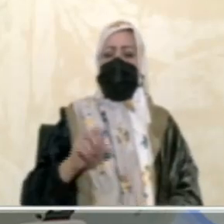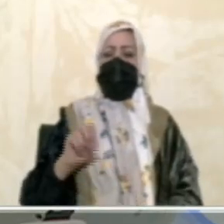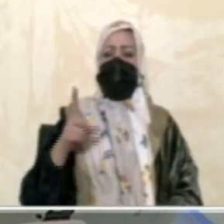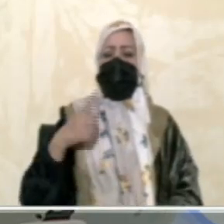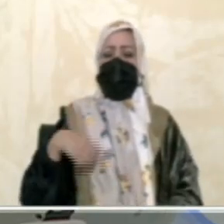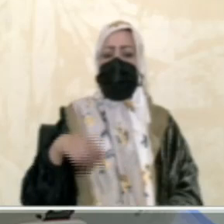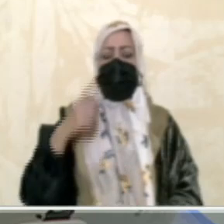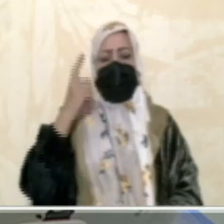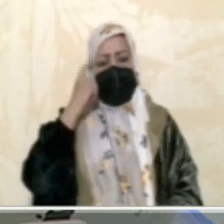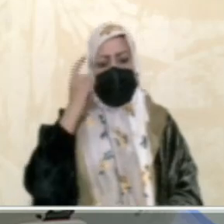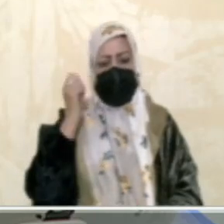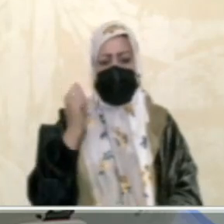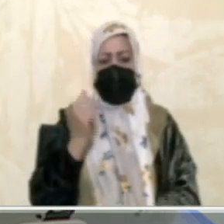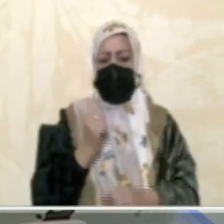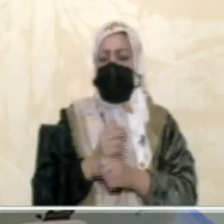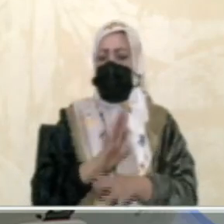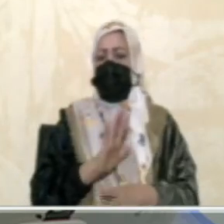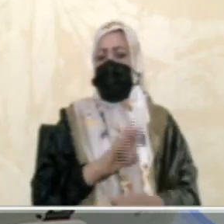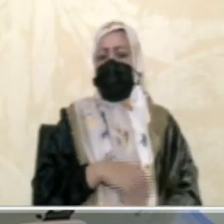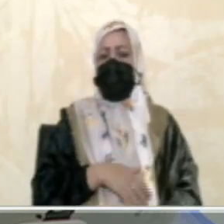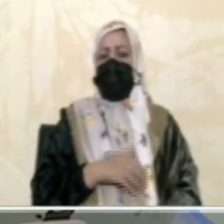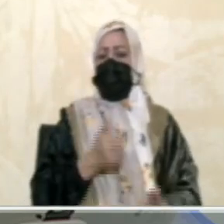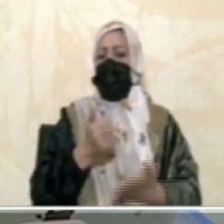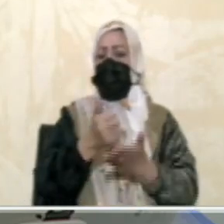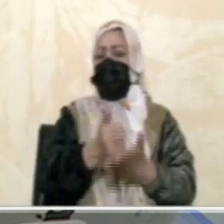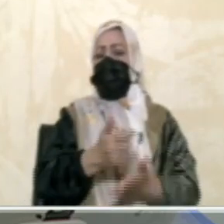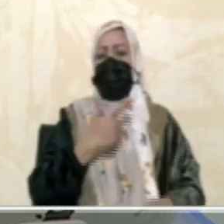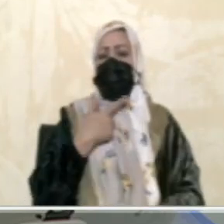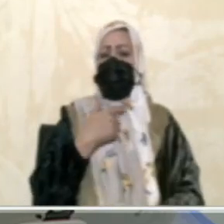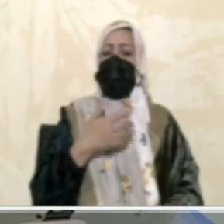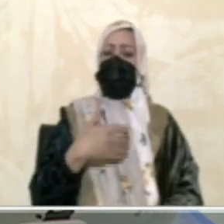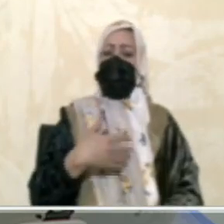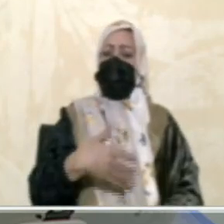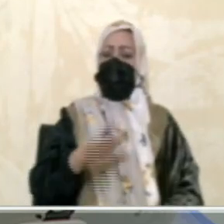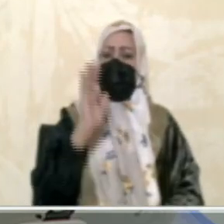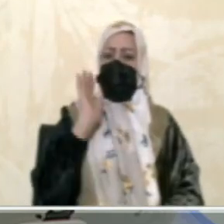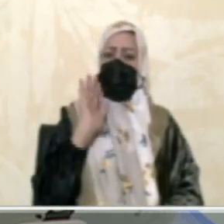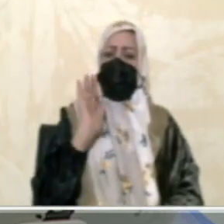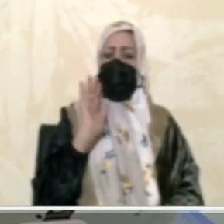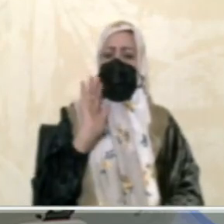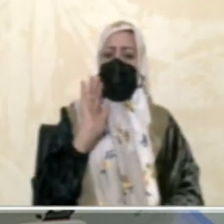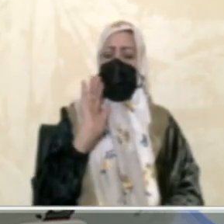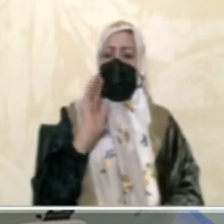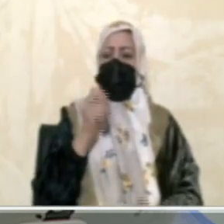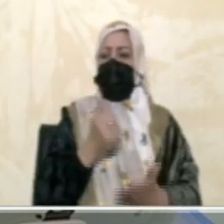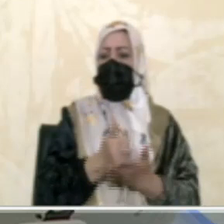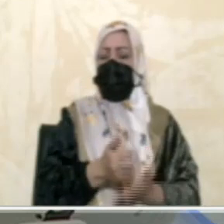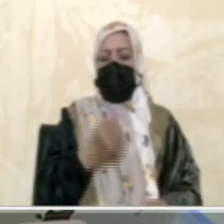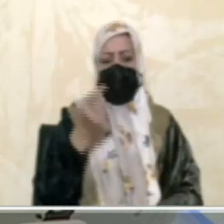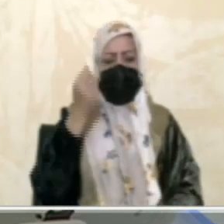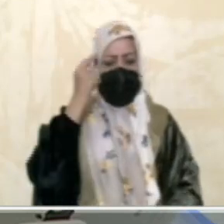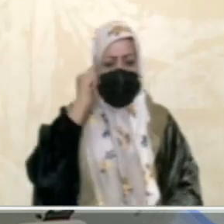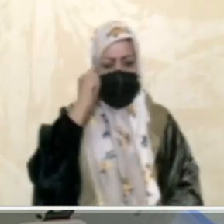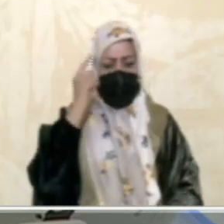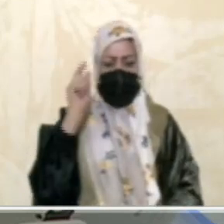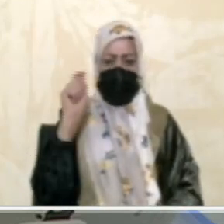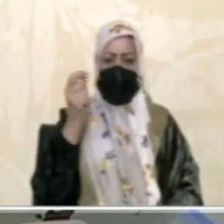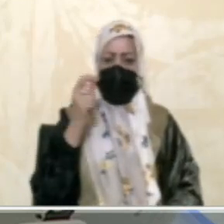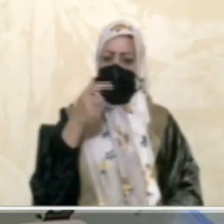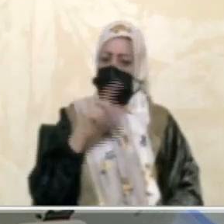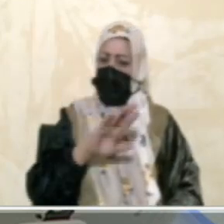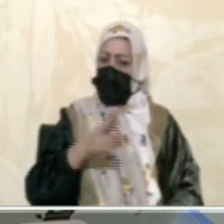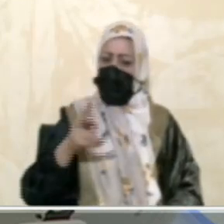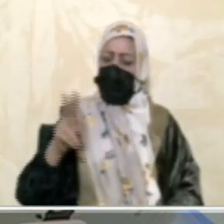طعاما ان اردت اخراج طعاما هذا هو الاصل اخرج طعاما المهم ان تصل ان تصل هذا الطعام لمستحقه